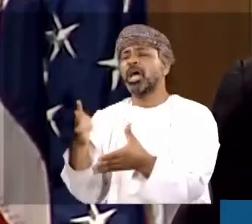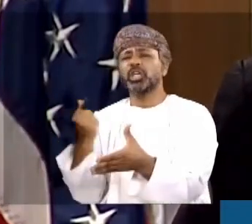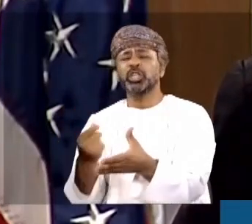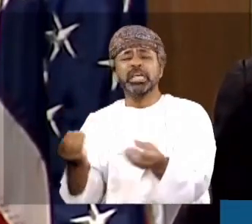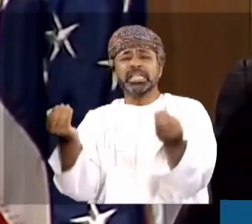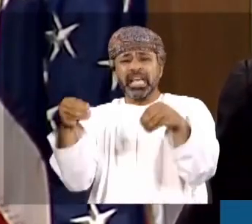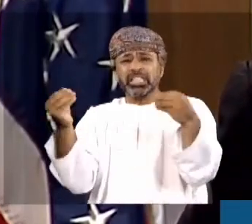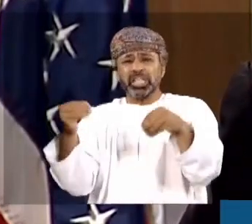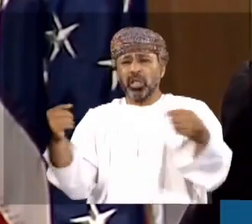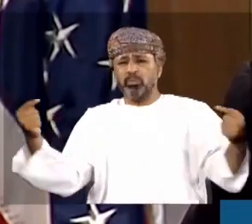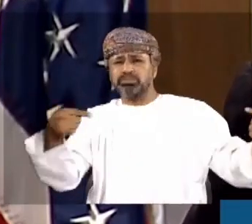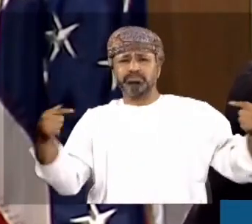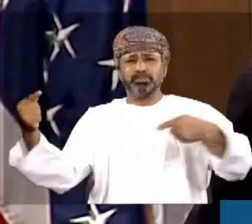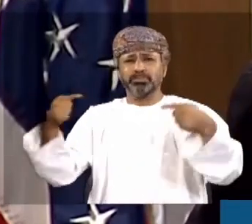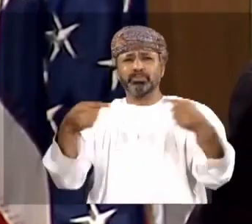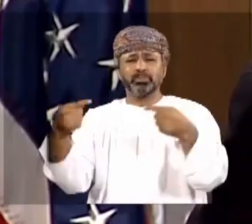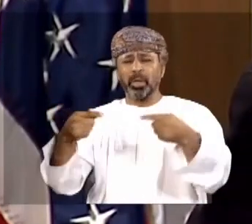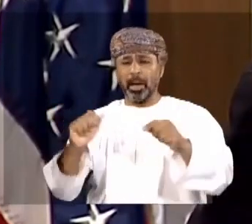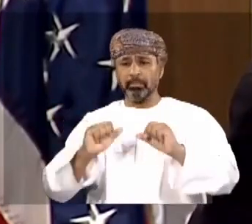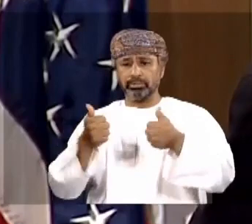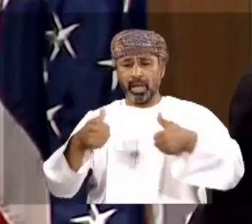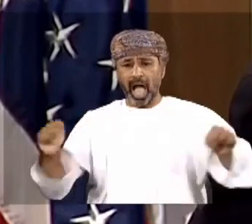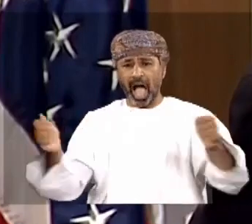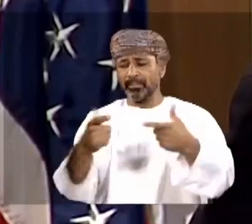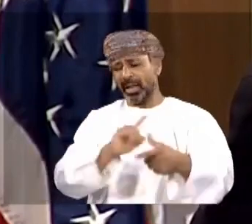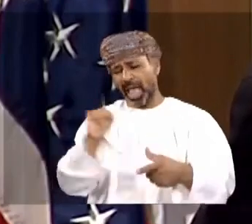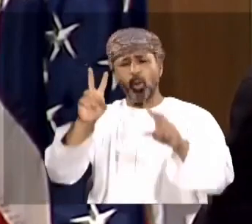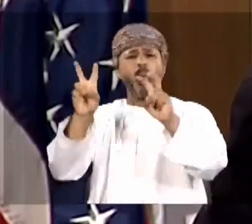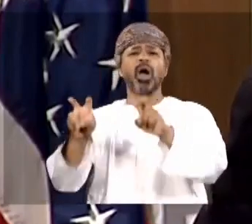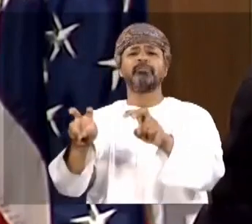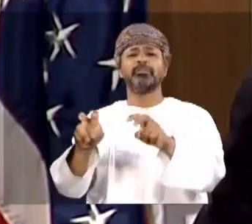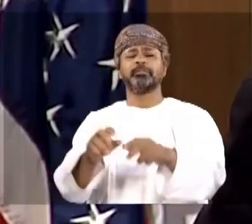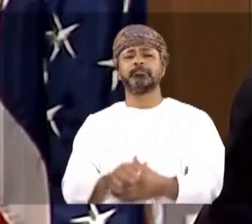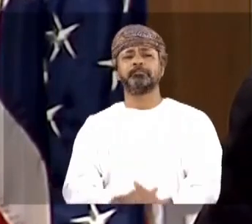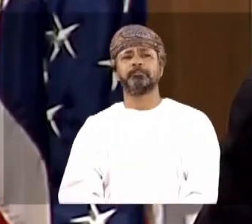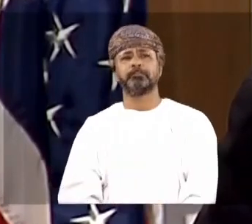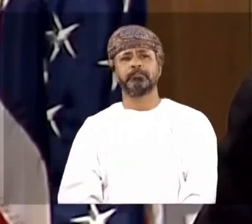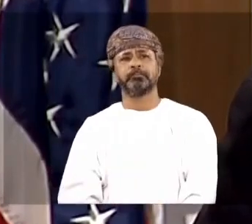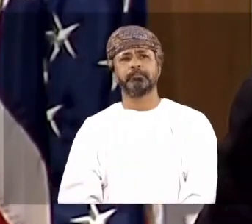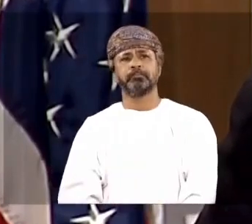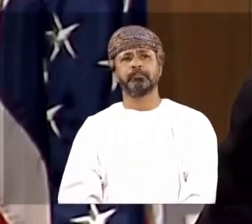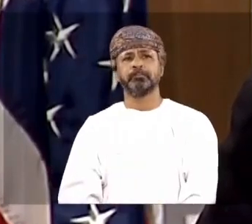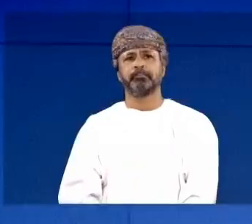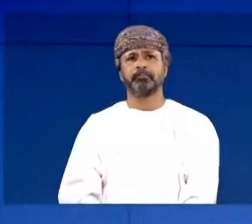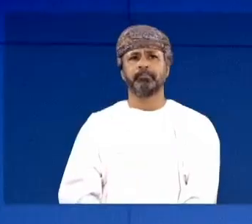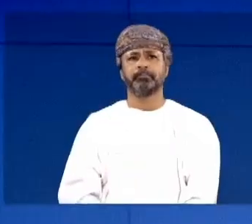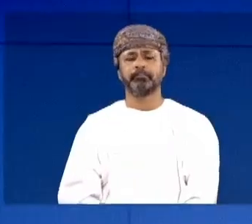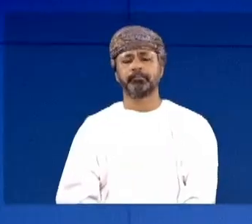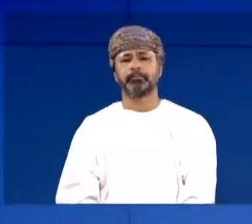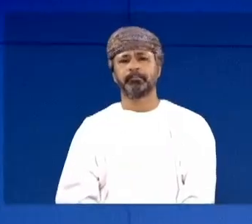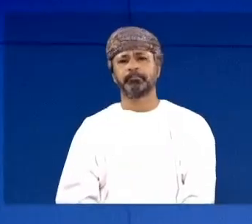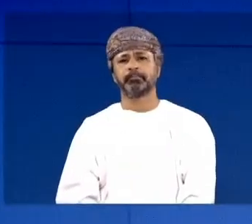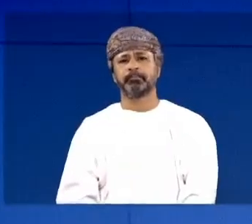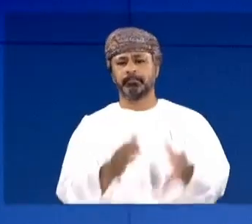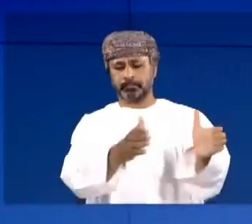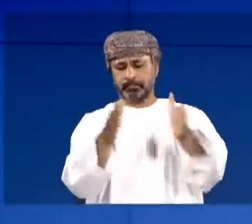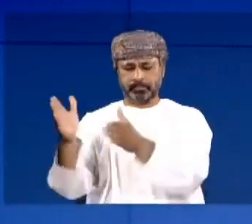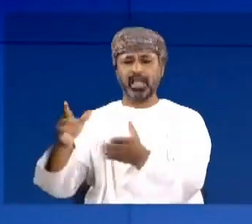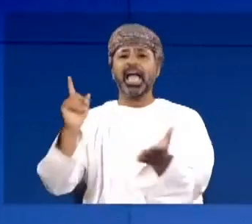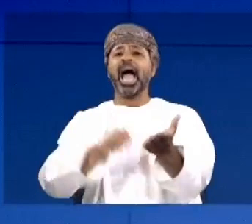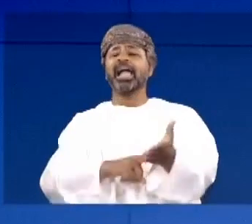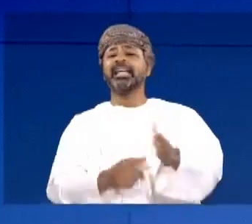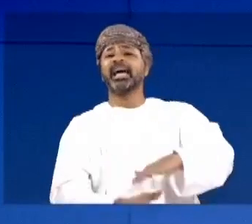زيادة التوتر العسكري الحاصل في المنطقة. أكد